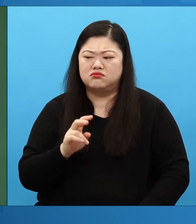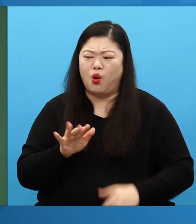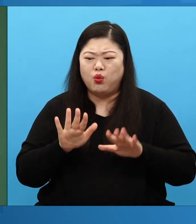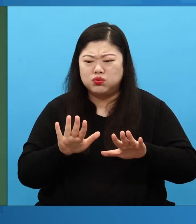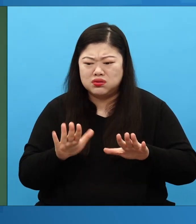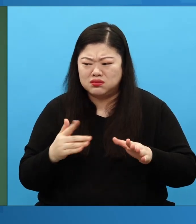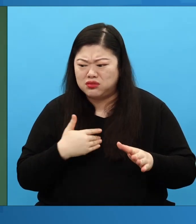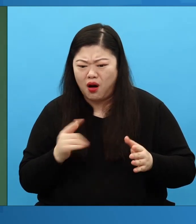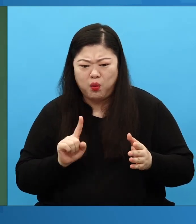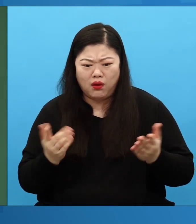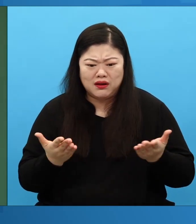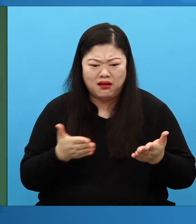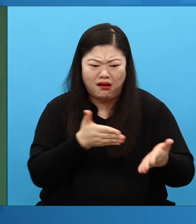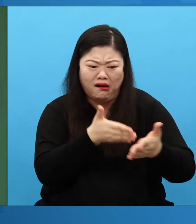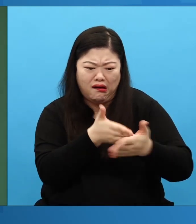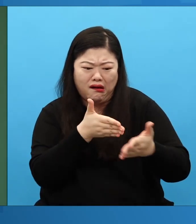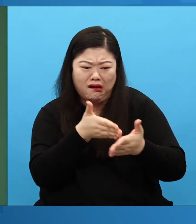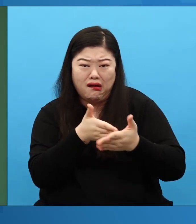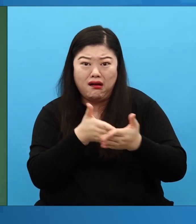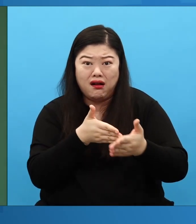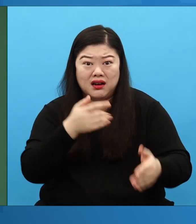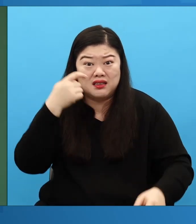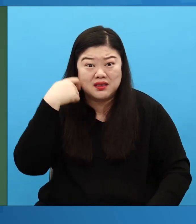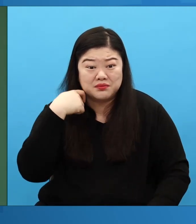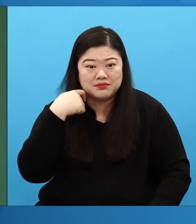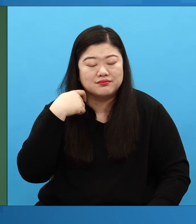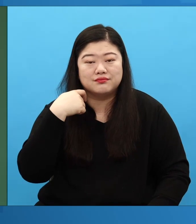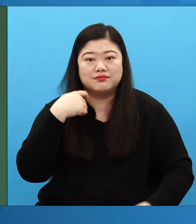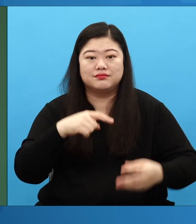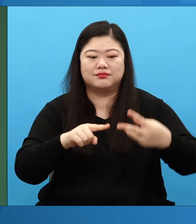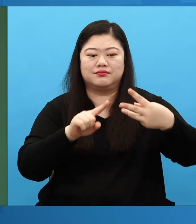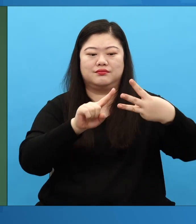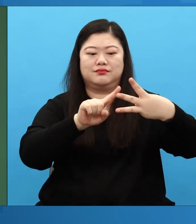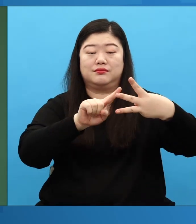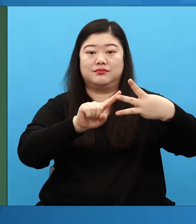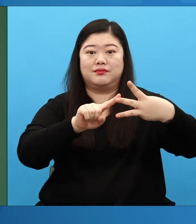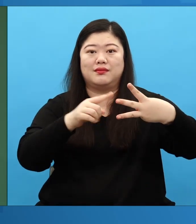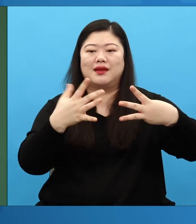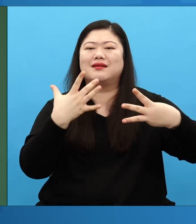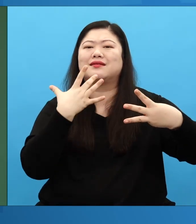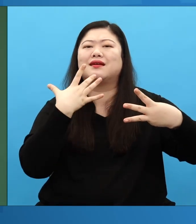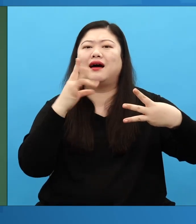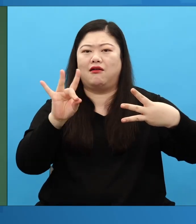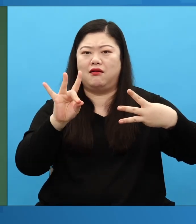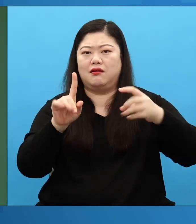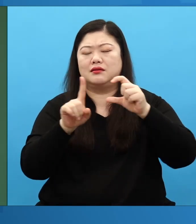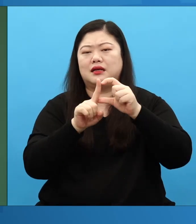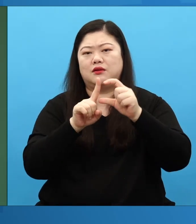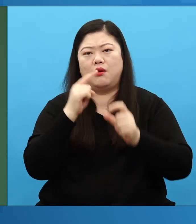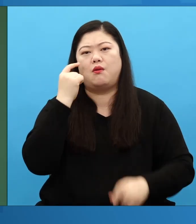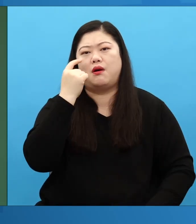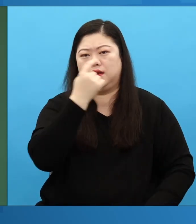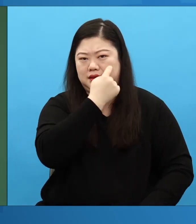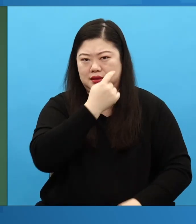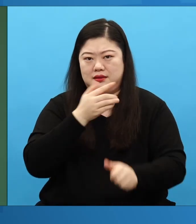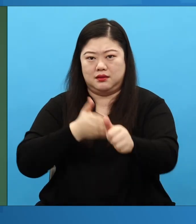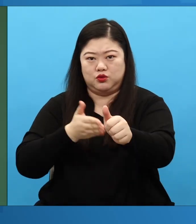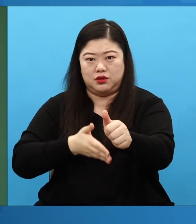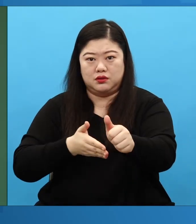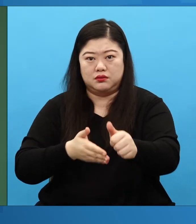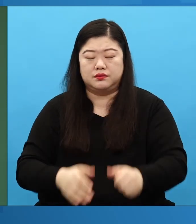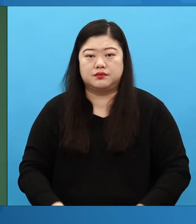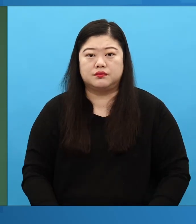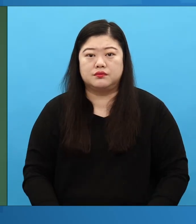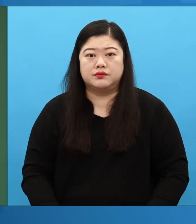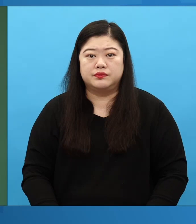that's not really looking well for you, you have to kind of check what is rightful. 왜냐하면 안 되는 것을 심었기 때문에 당연히 안 되는 거죠.